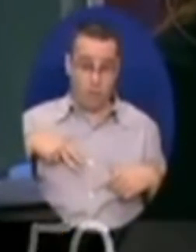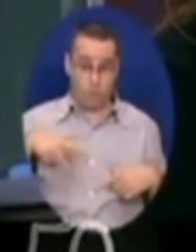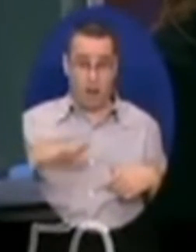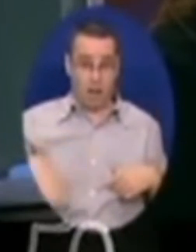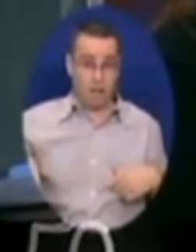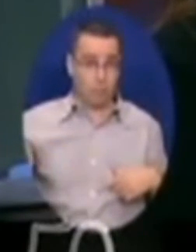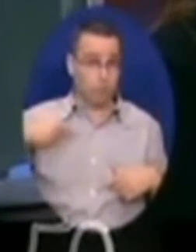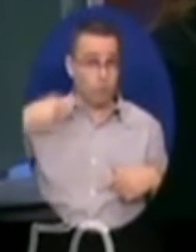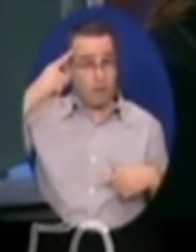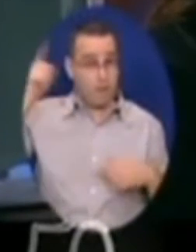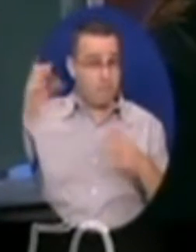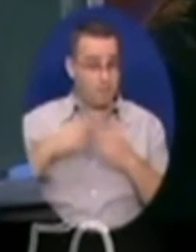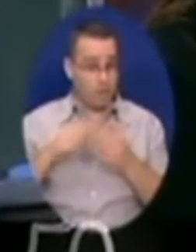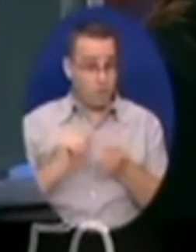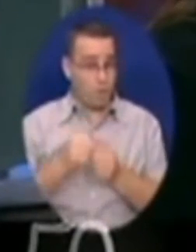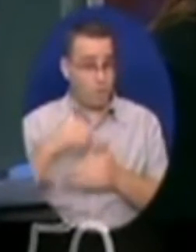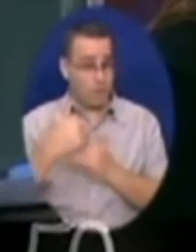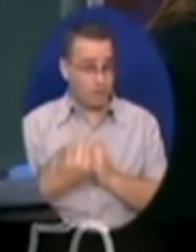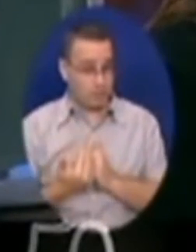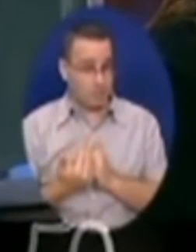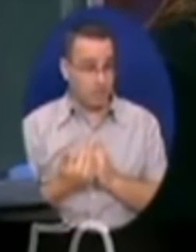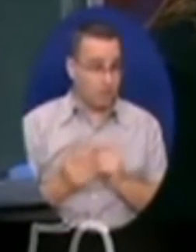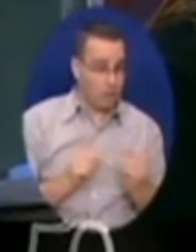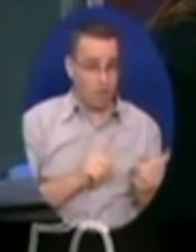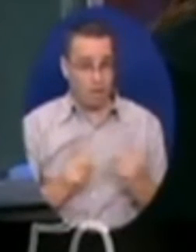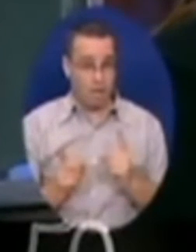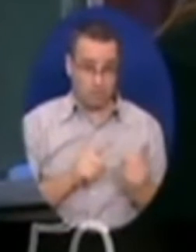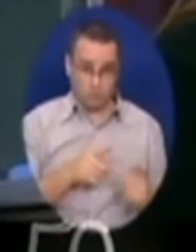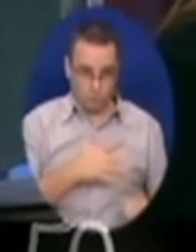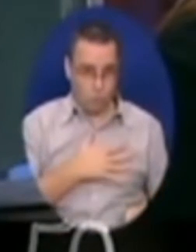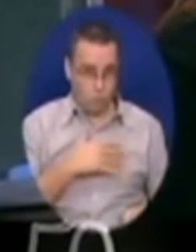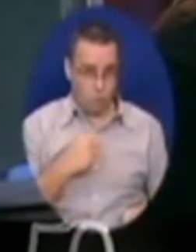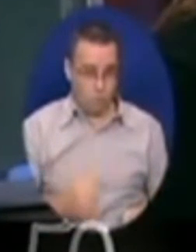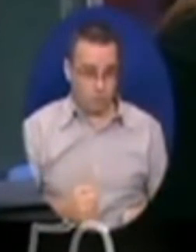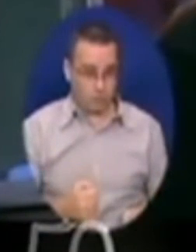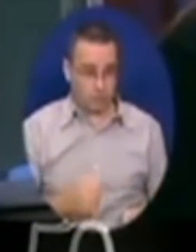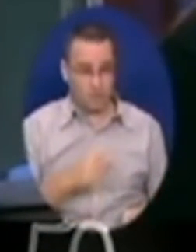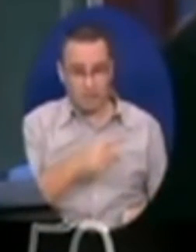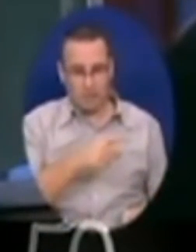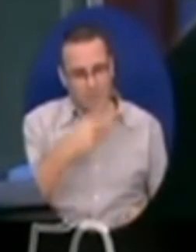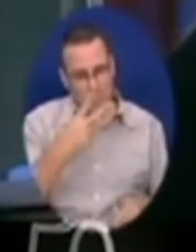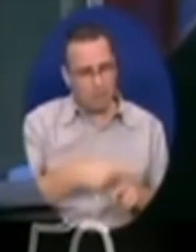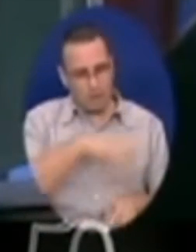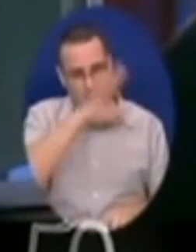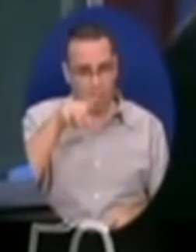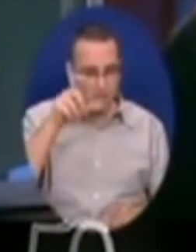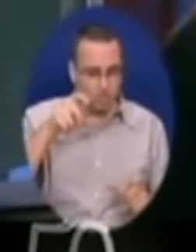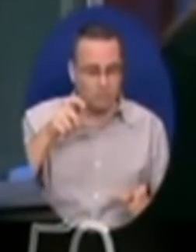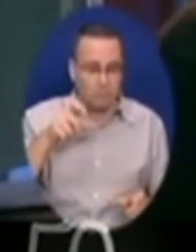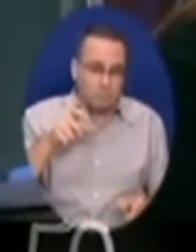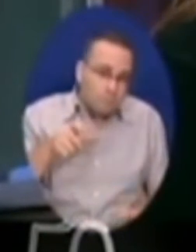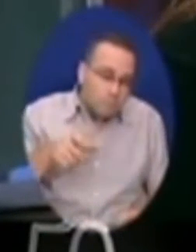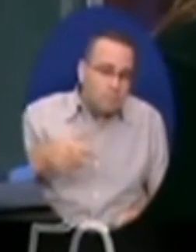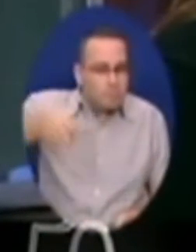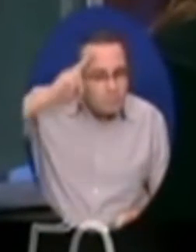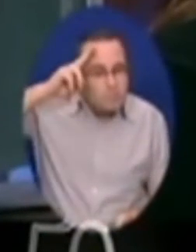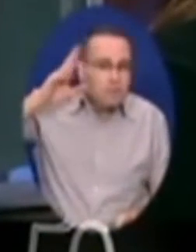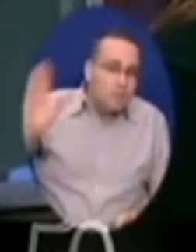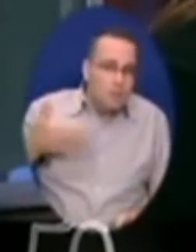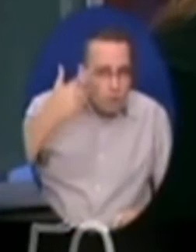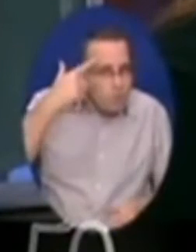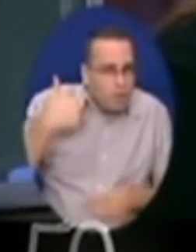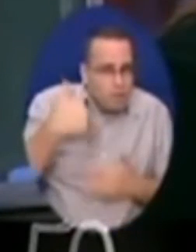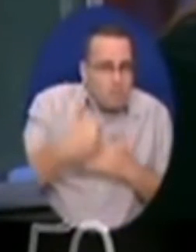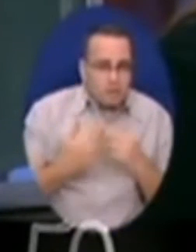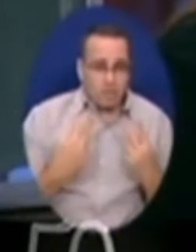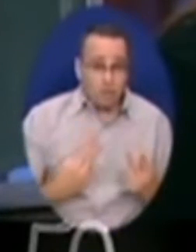שלה שהשאירה בבית לבין הפרנסה, זה היה רגע של אומץ לב. המעשה שלה הוא נדיר. בדרך כלל אנשים באמת שמים נפשם בחפם ומסכנים